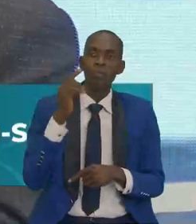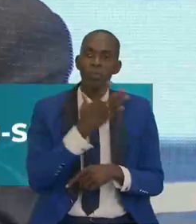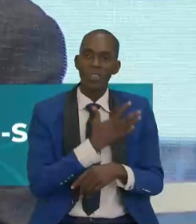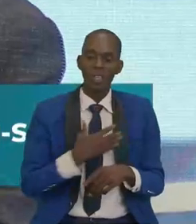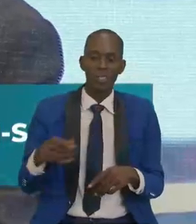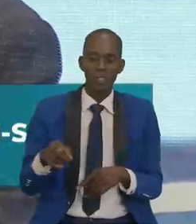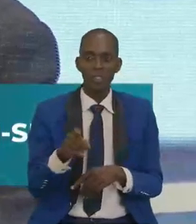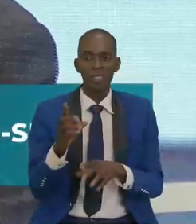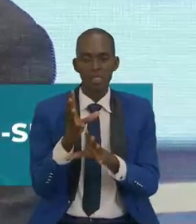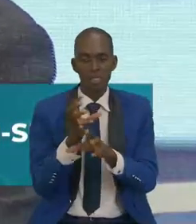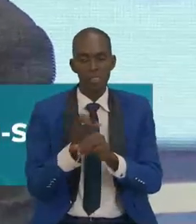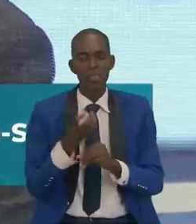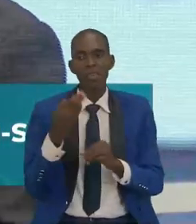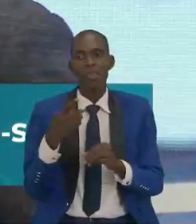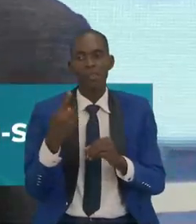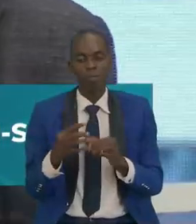Et puis, ils viennent à lui.